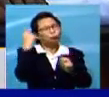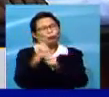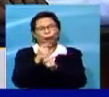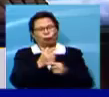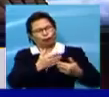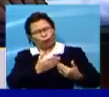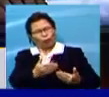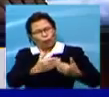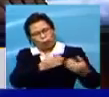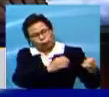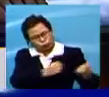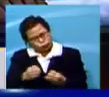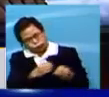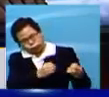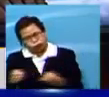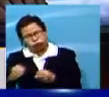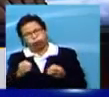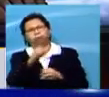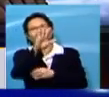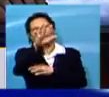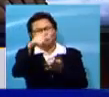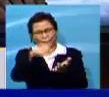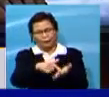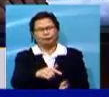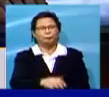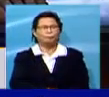komitmen penganjurannya.